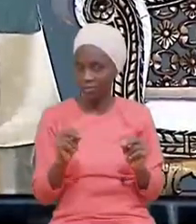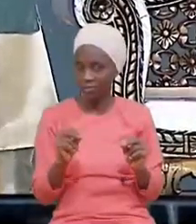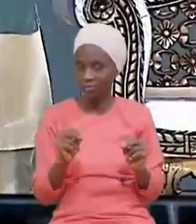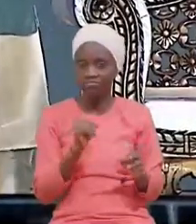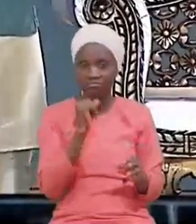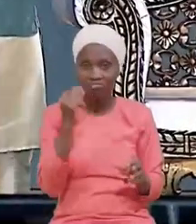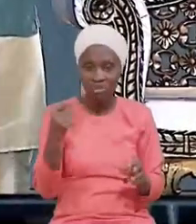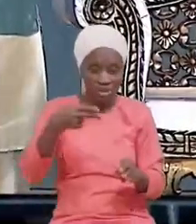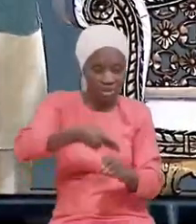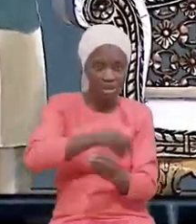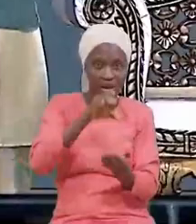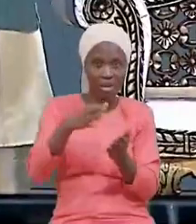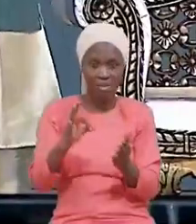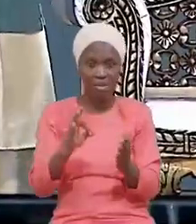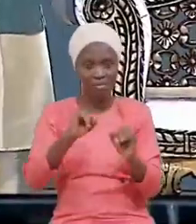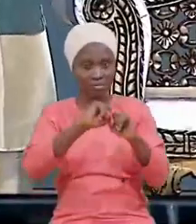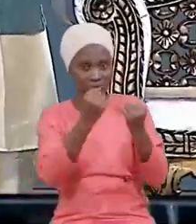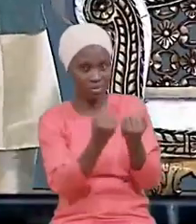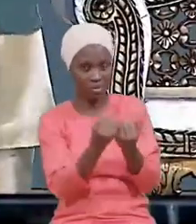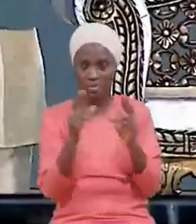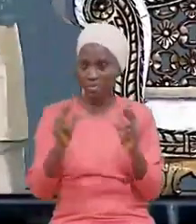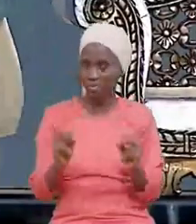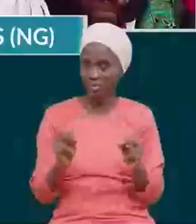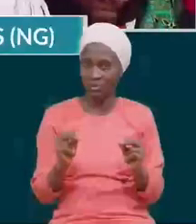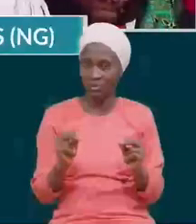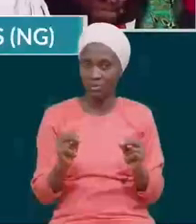Ce n'est pas l'agneau de la société.